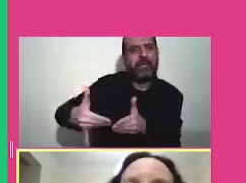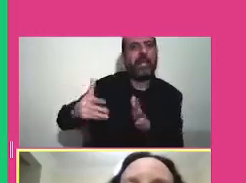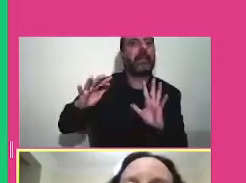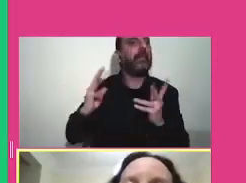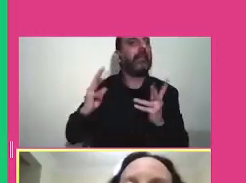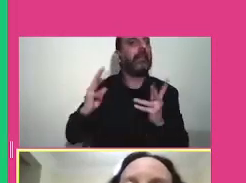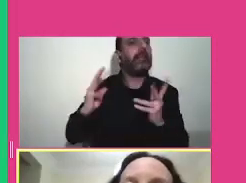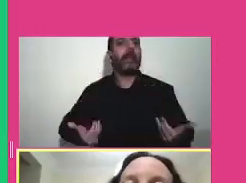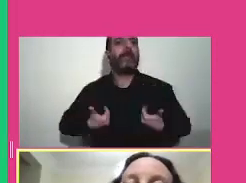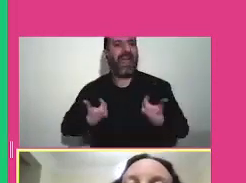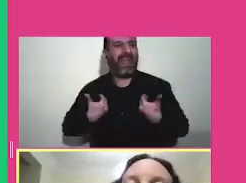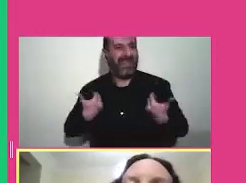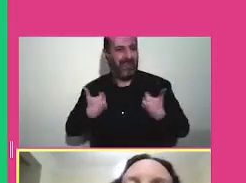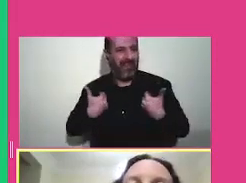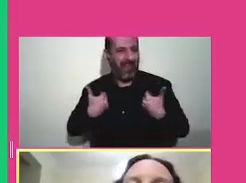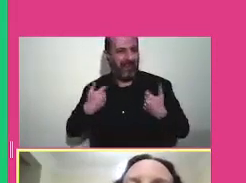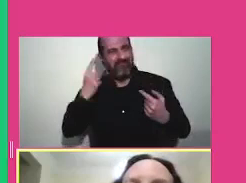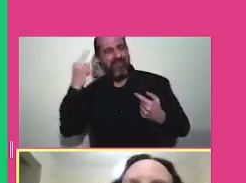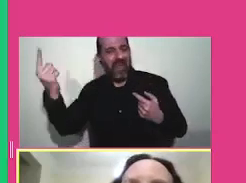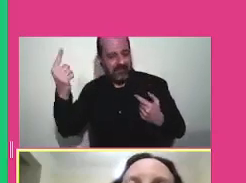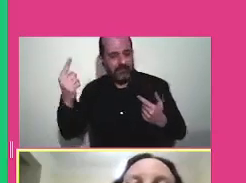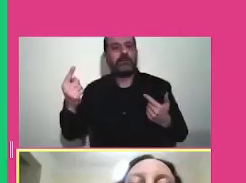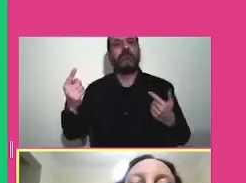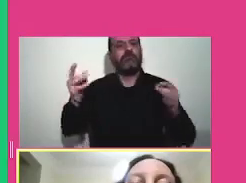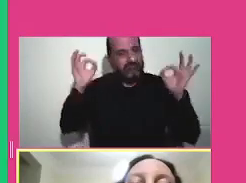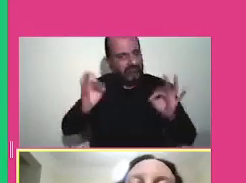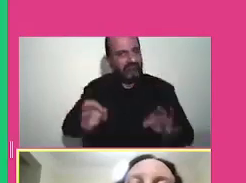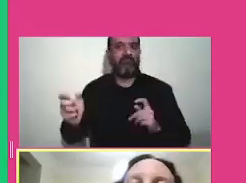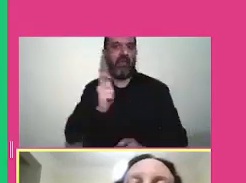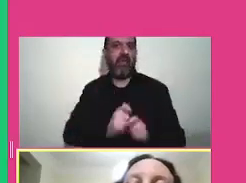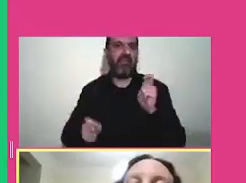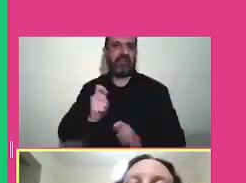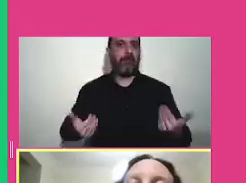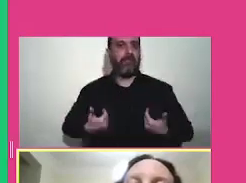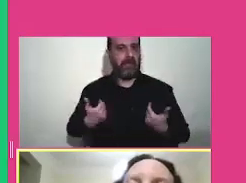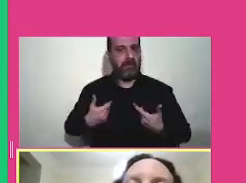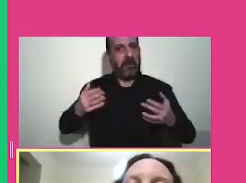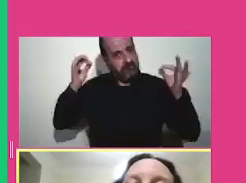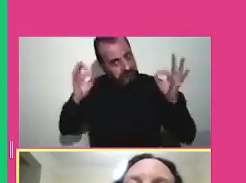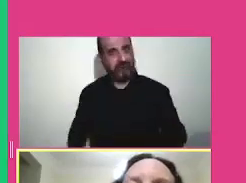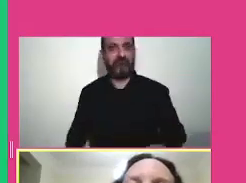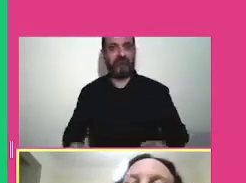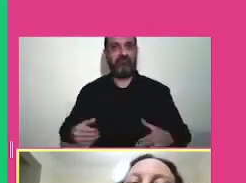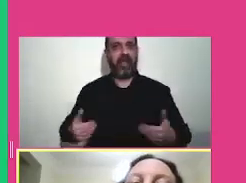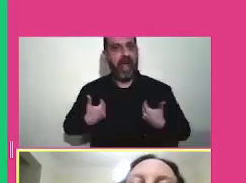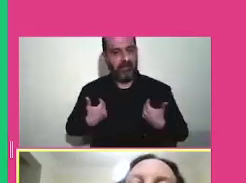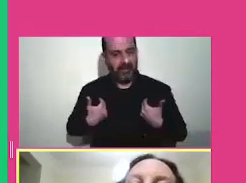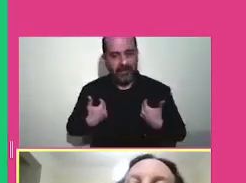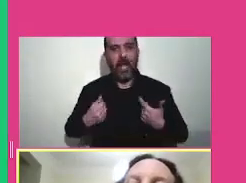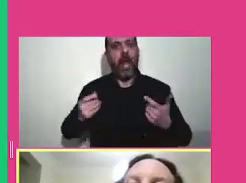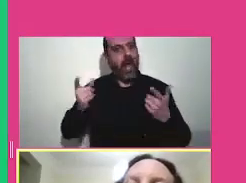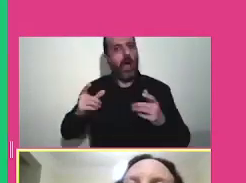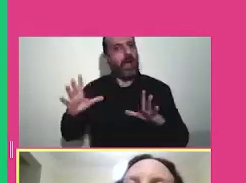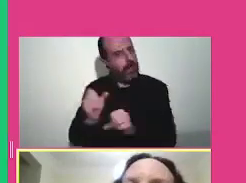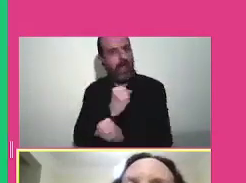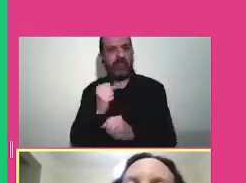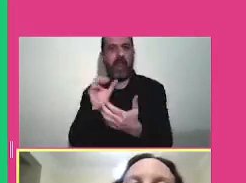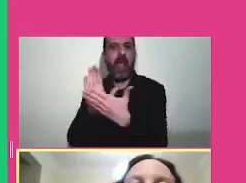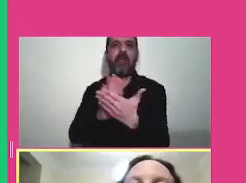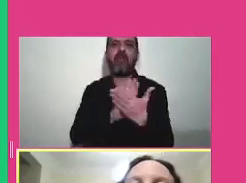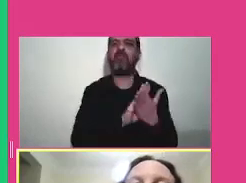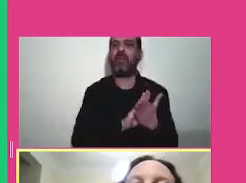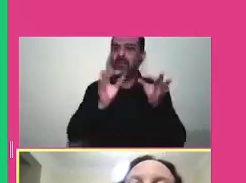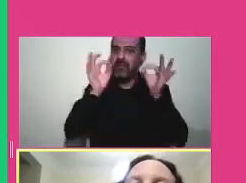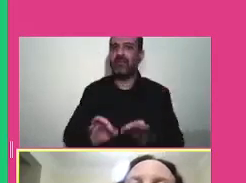κάποια από τα παιχνίδια μας αυτά και να τα παίξουμε στην πράξη, πραγματοποιήθηκε με φυσική παρουσία όλων των